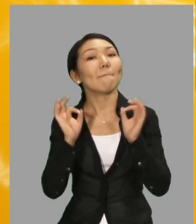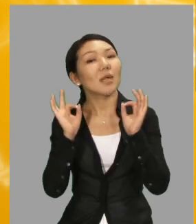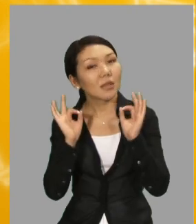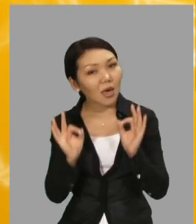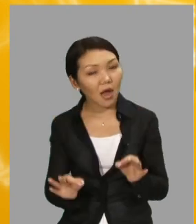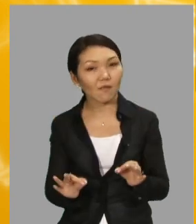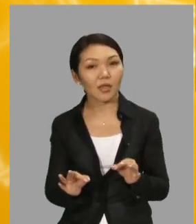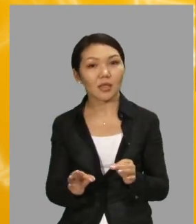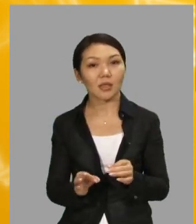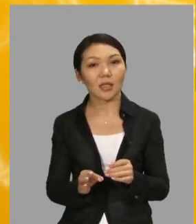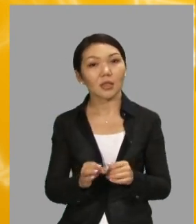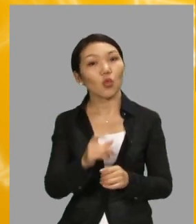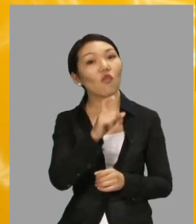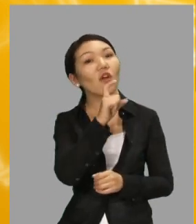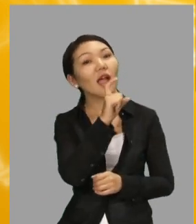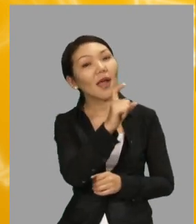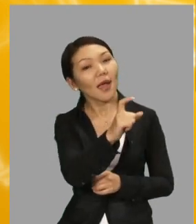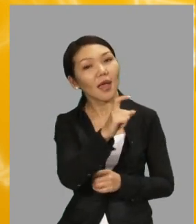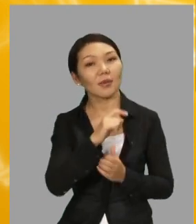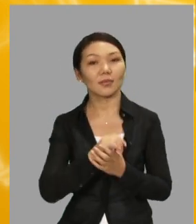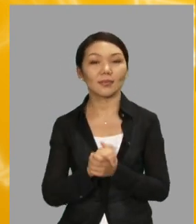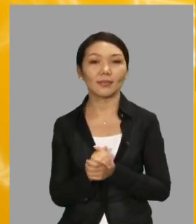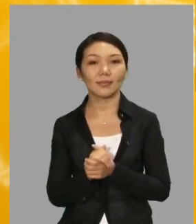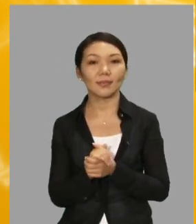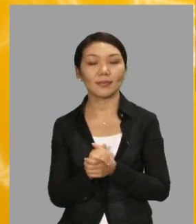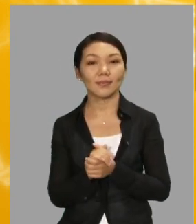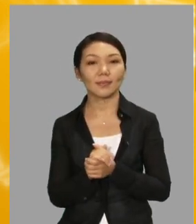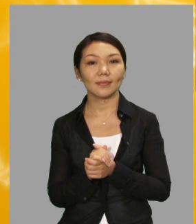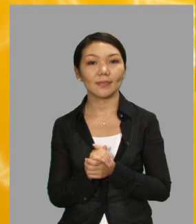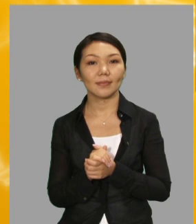Правильно, с буквы «Э».